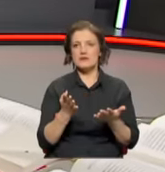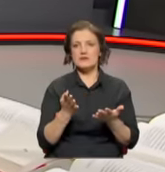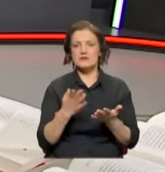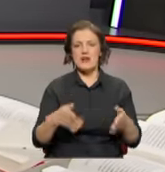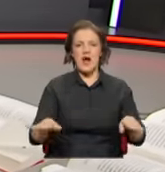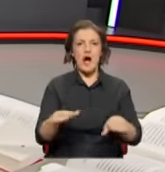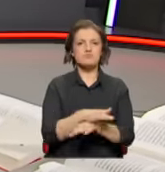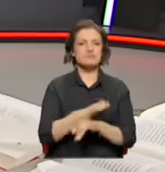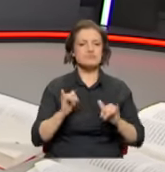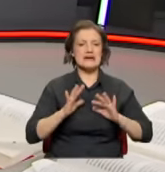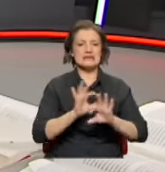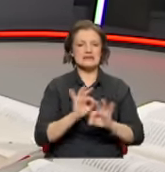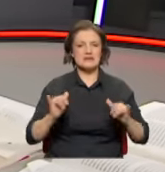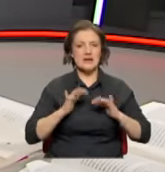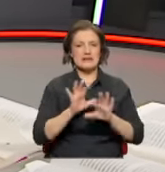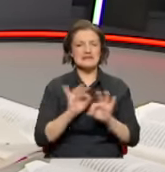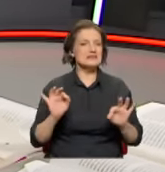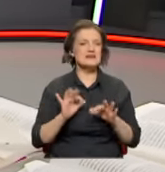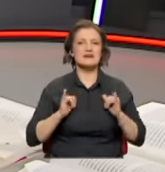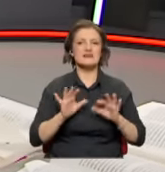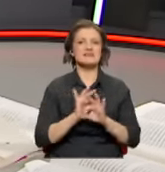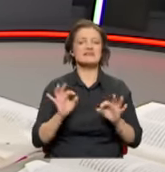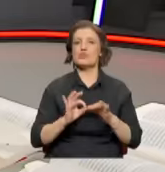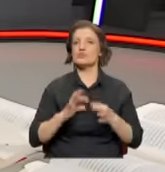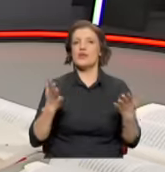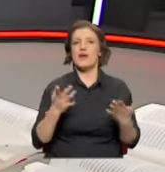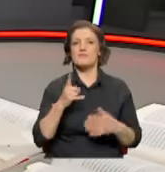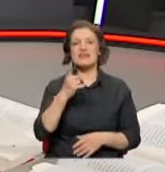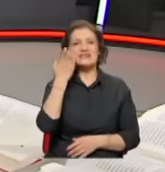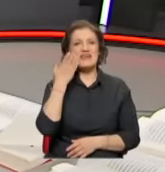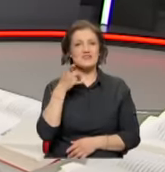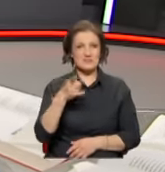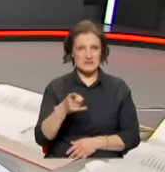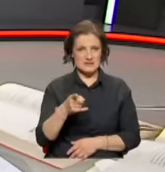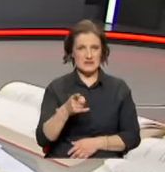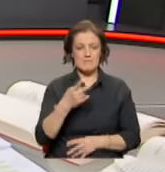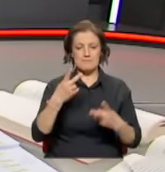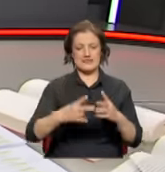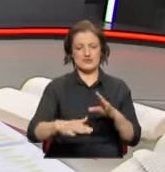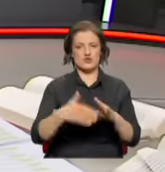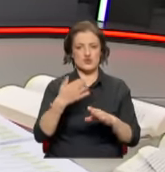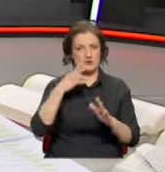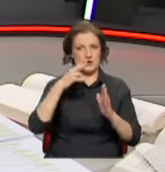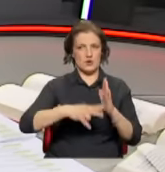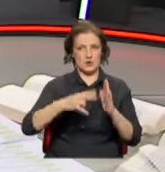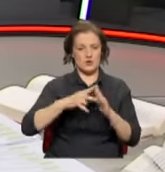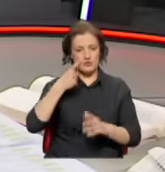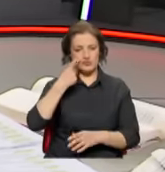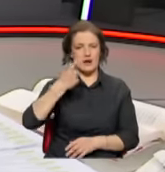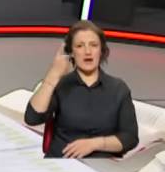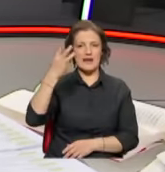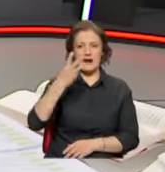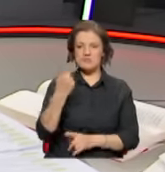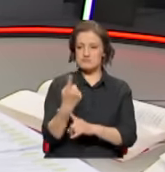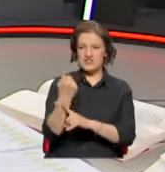Üstü örtülsün rahatsızlığın diye. Rahatsızlık ne? Rahatsızlığı bir izleyicimizin, kıymetli bir izleyicimizin mesajıyla okuyayım. Cumhurbaşkanı Erdoğan